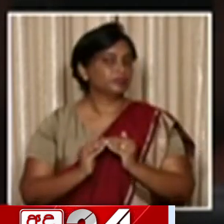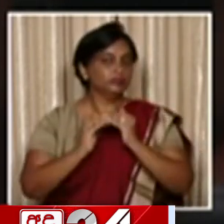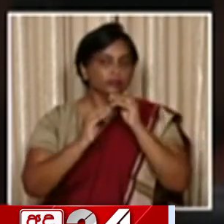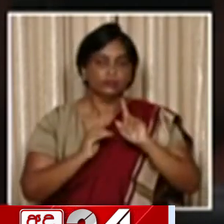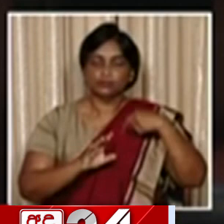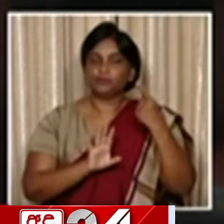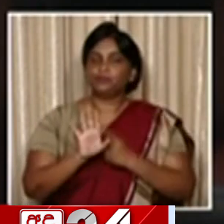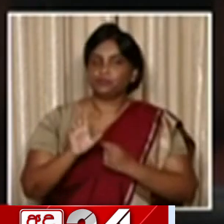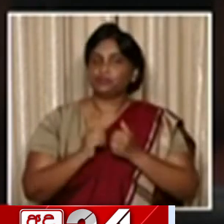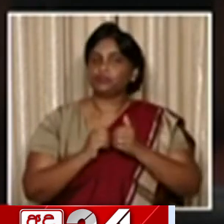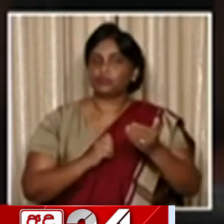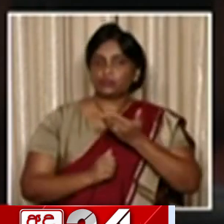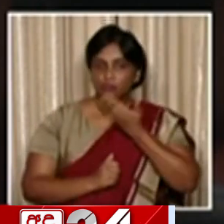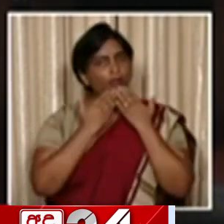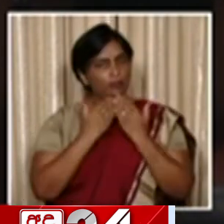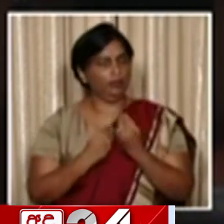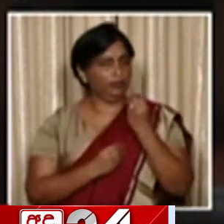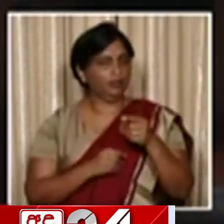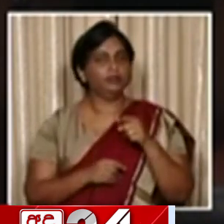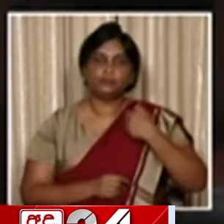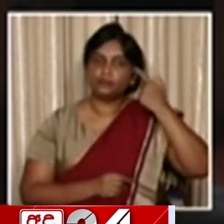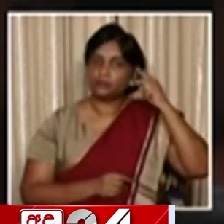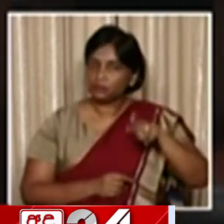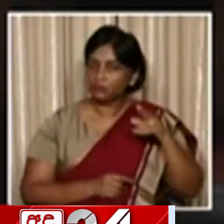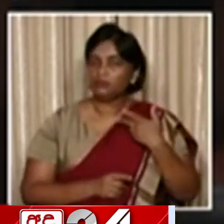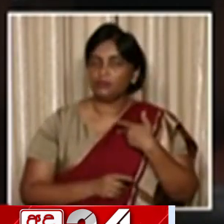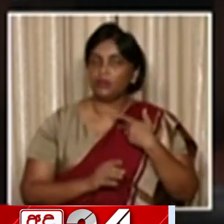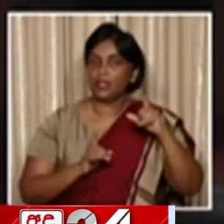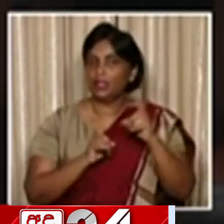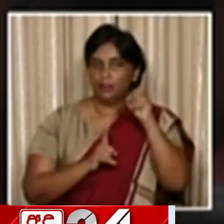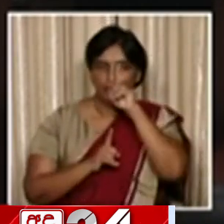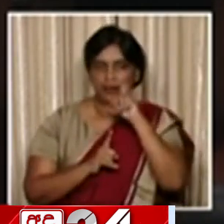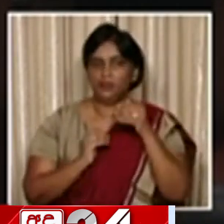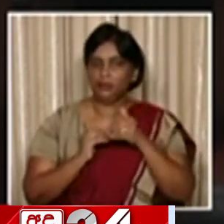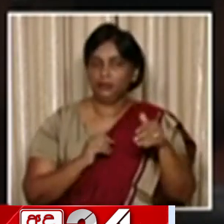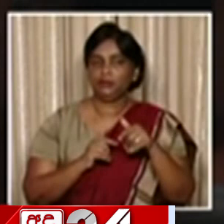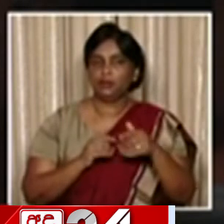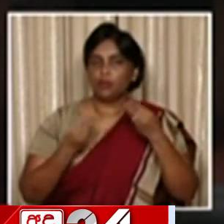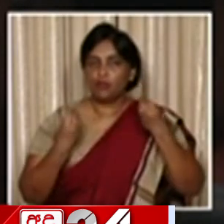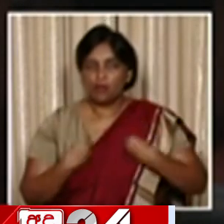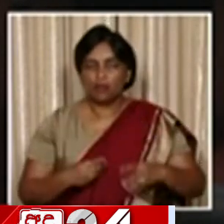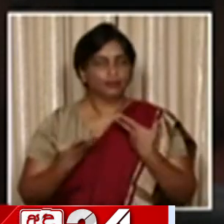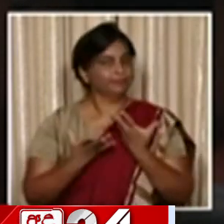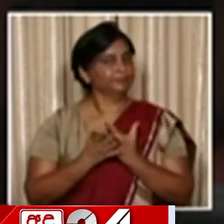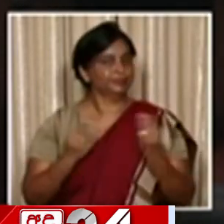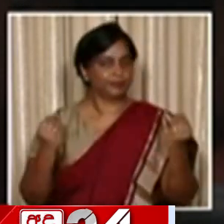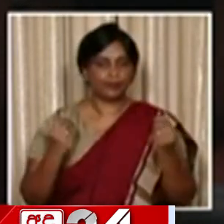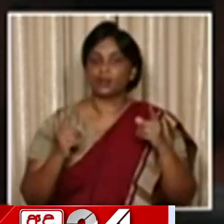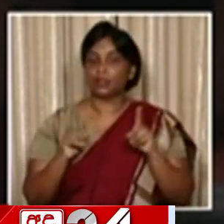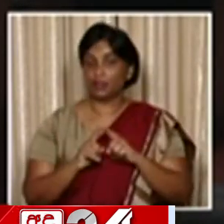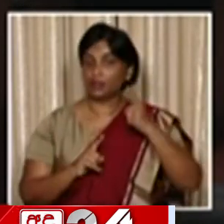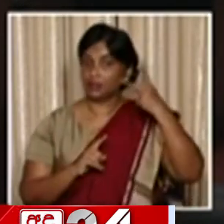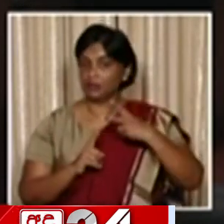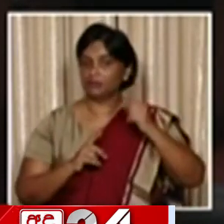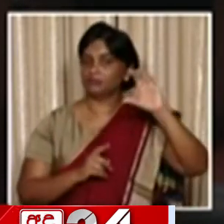ලබන වර්ෂය තුල ගමන් කරන්න හැකියාව ලැබේවි කියලා. විශ්වාස කරනවා අපිට දෙසැම්බර් මාසෙ වෙද්දී මේ බංකොලොත් භාවයේ නිවත් වෙන්නත් ඒ වගේම දෙවනි